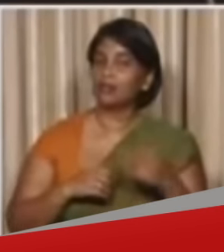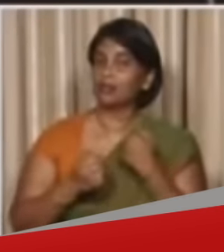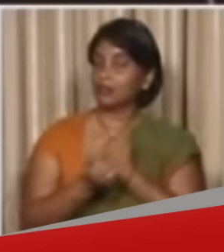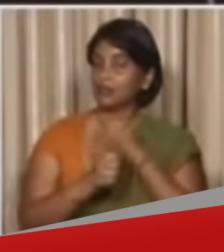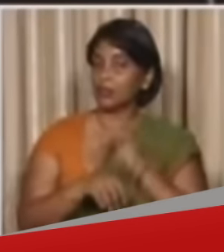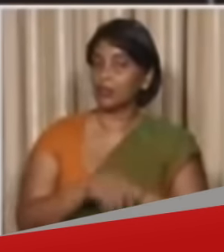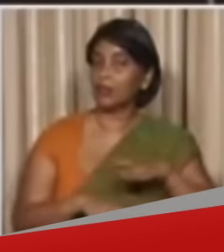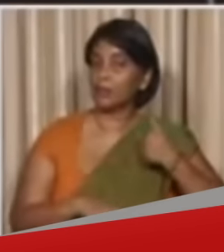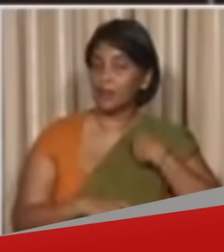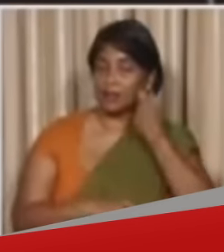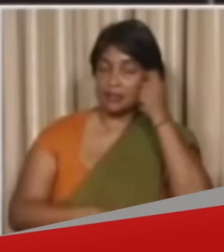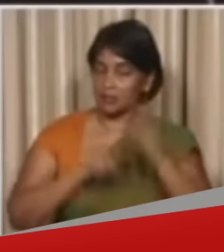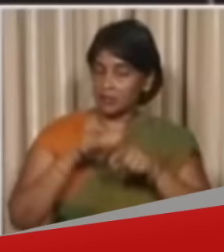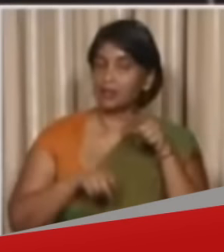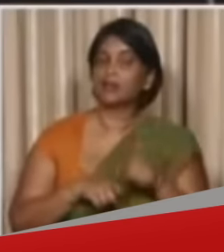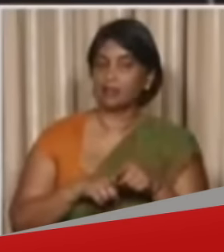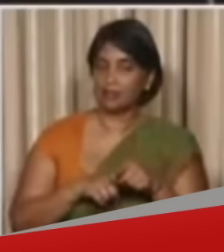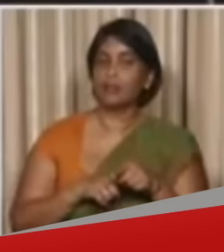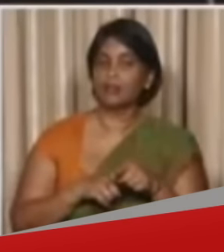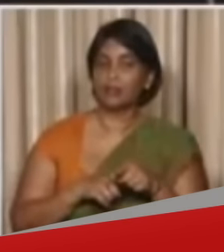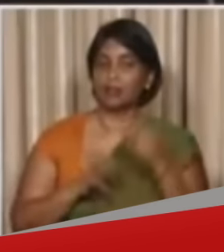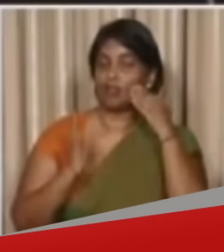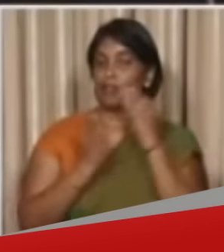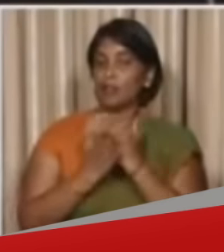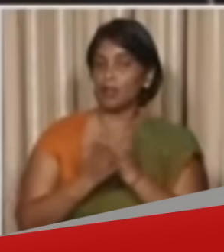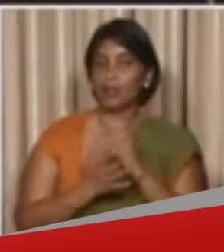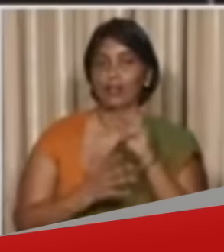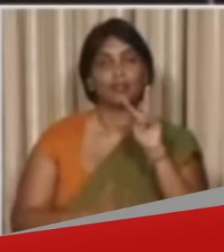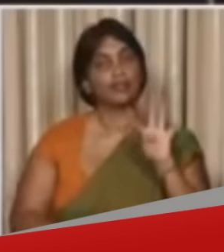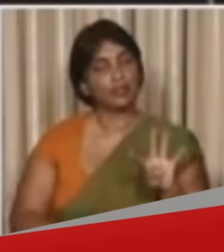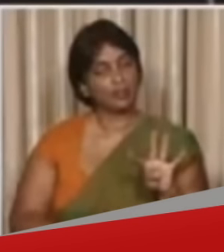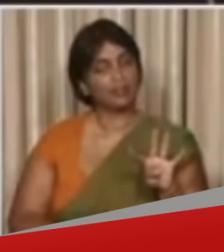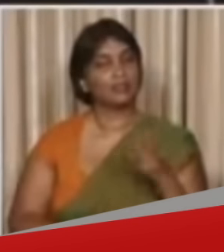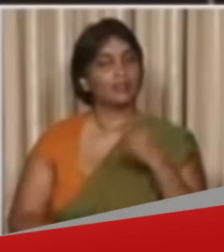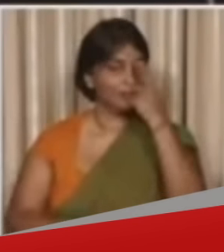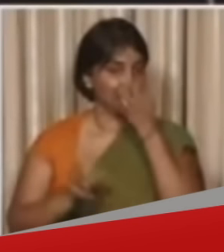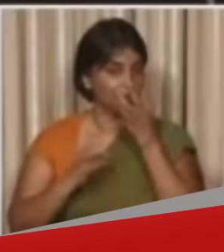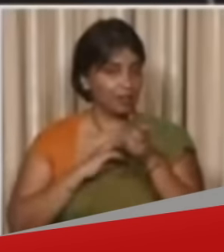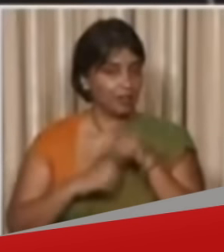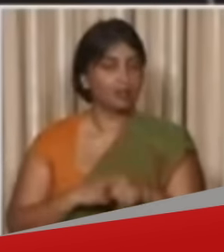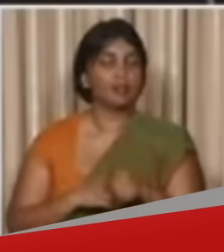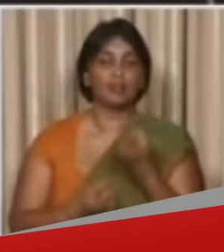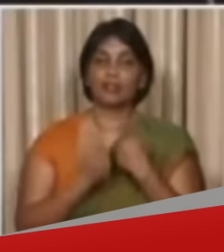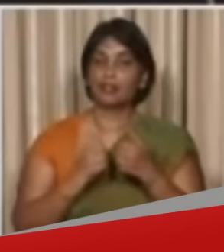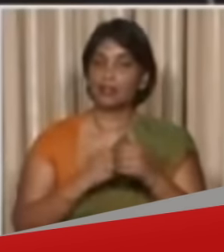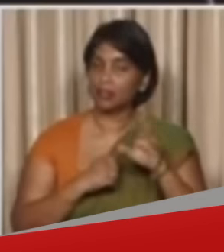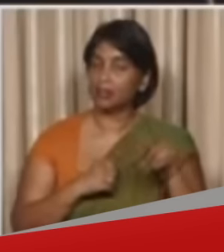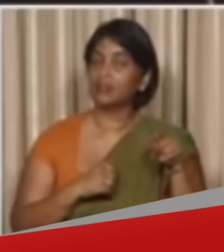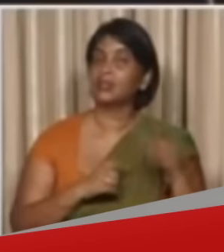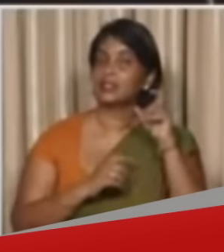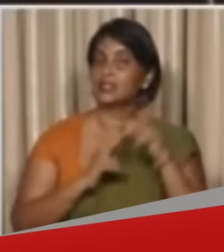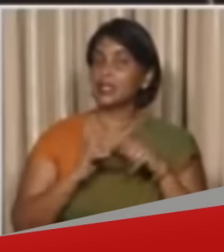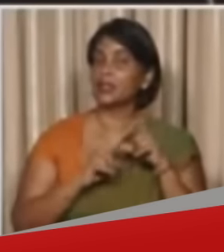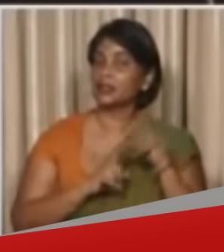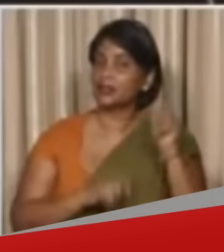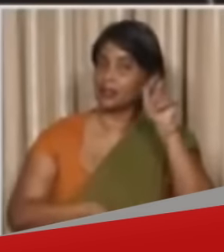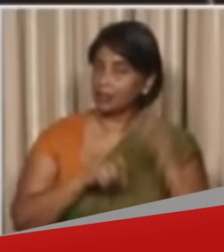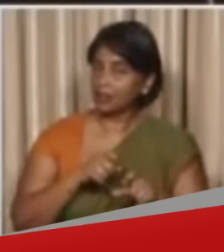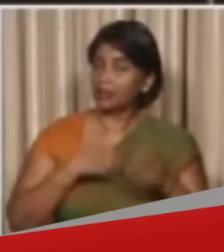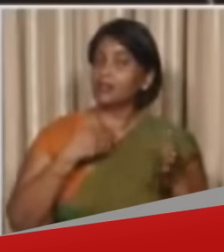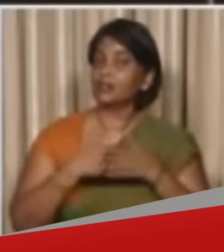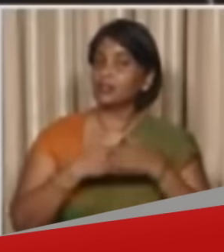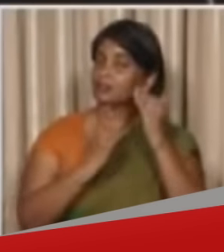ප්‍රධාන සැකකරුවන් හා ඔවුන්ගේ අනාවරණය වූ කාරණා 24 පාස්කු විමර්ශනයේ අධීක්ෂණය කළ CID නිලධාරීන් ලැයිස්තුව